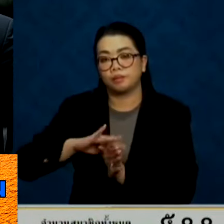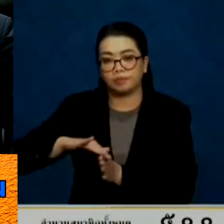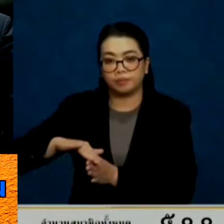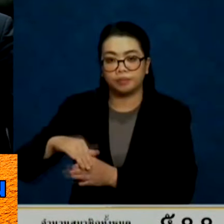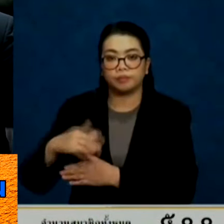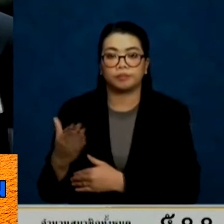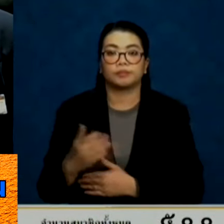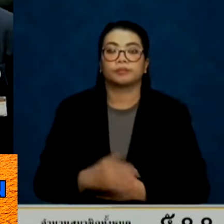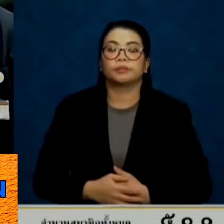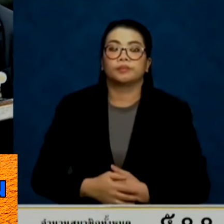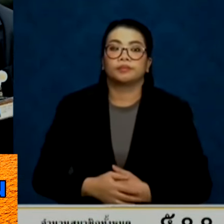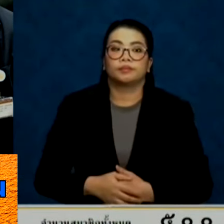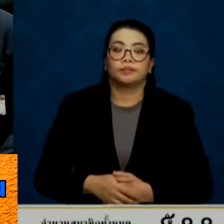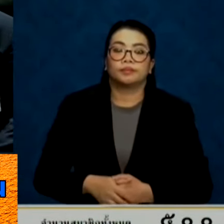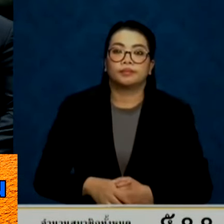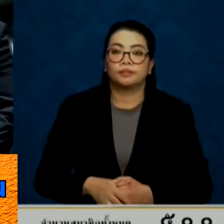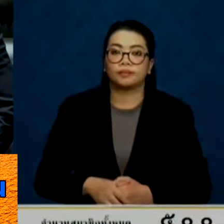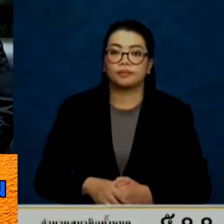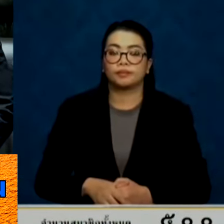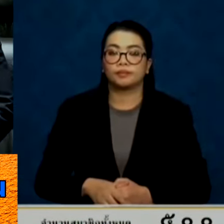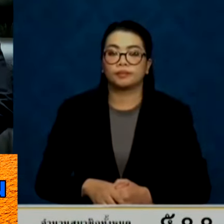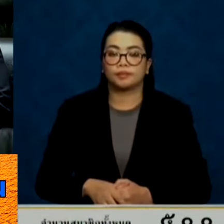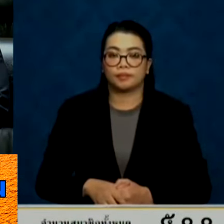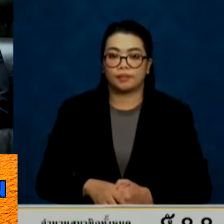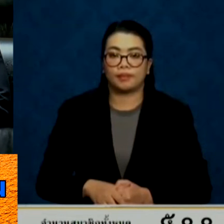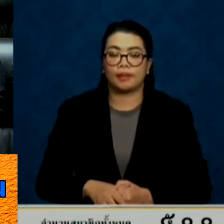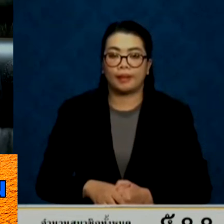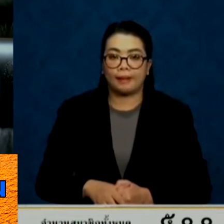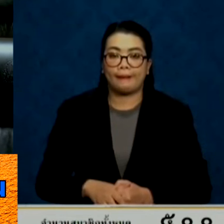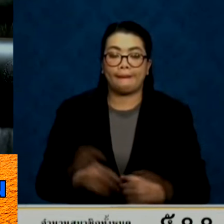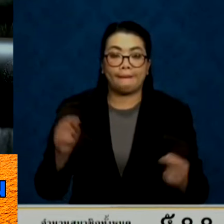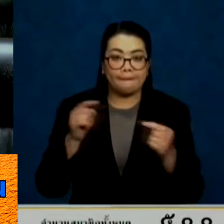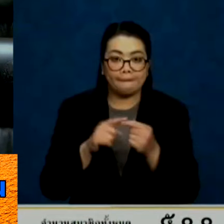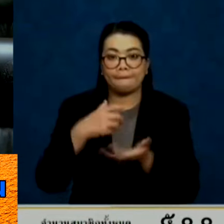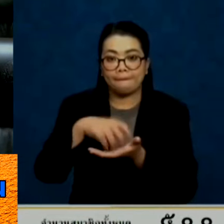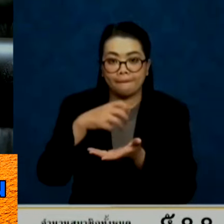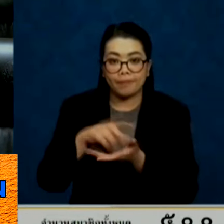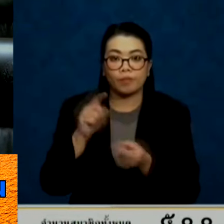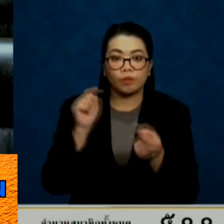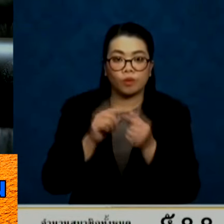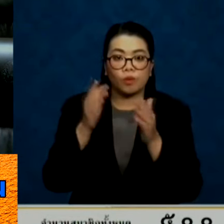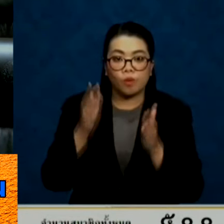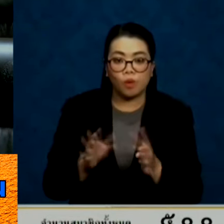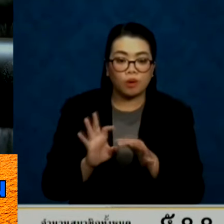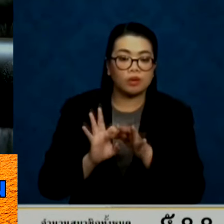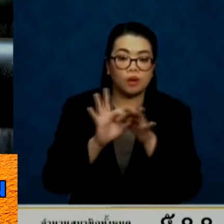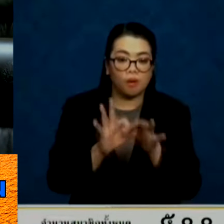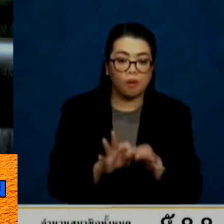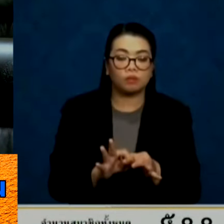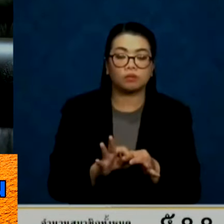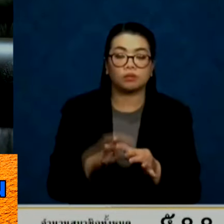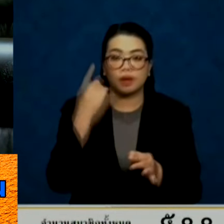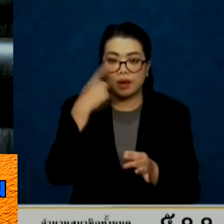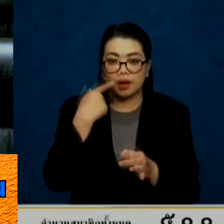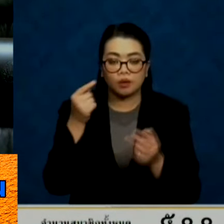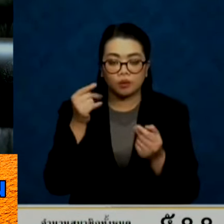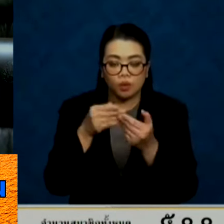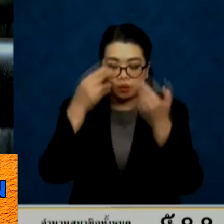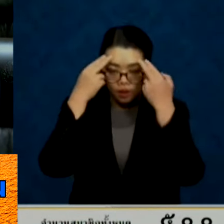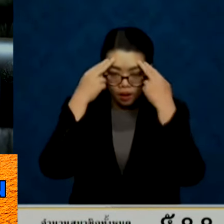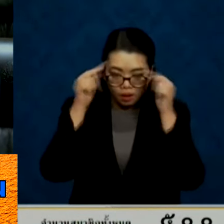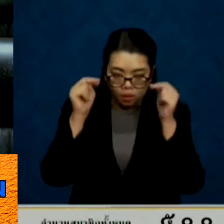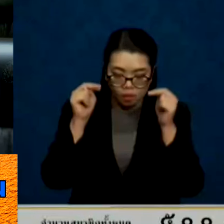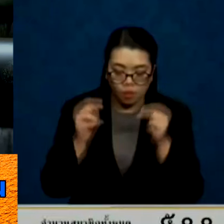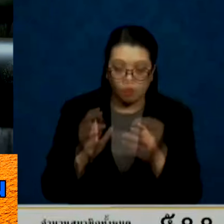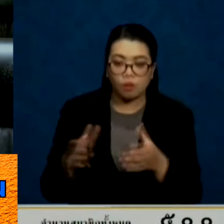องหนึ่ ที่อยากจะกับเรีนทประทานไปยังผู้มสวเกืข้อง ไม่วาจะเป็นทันนายคร DPร